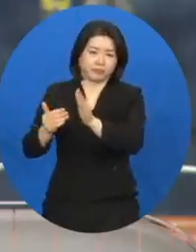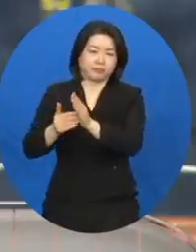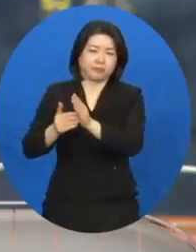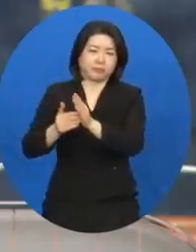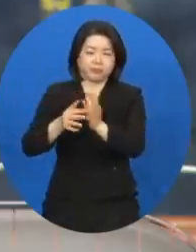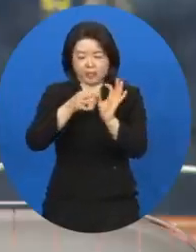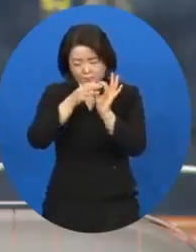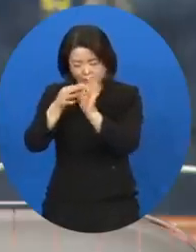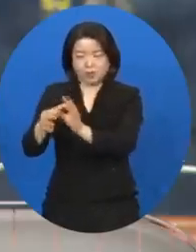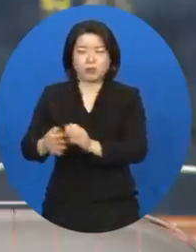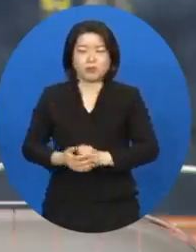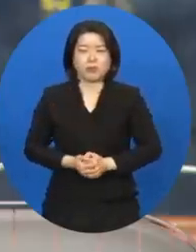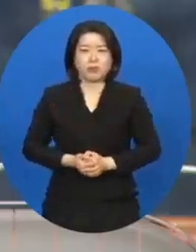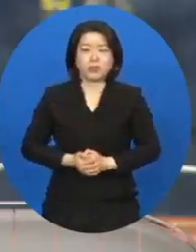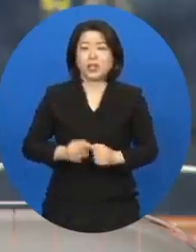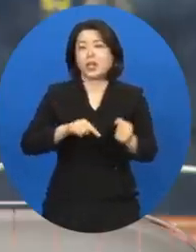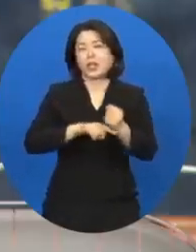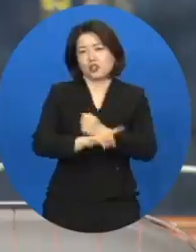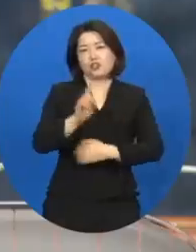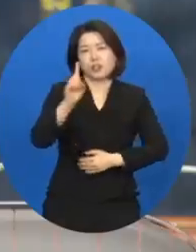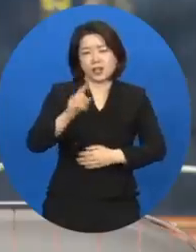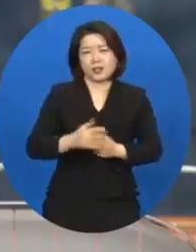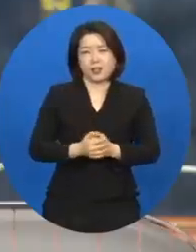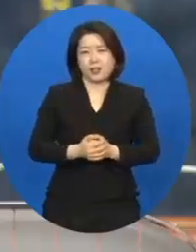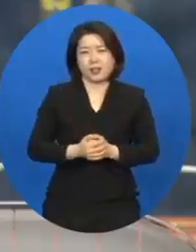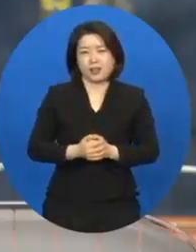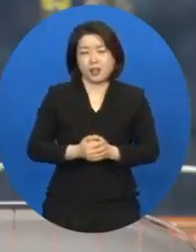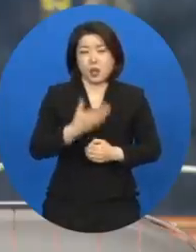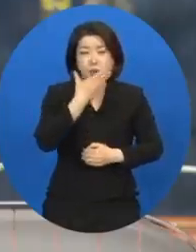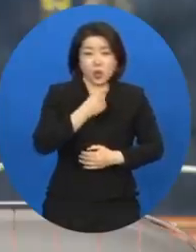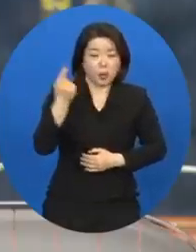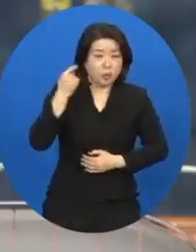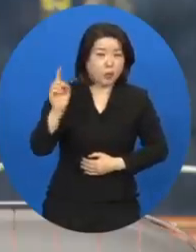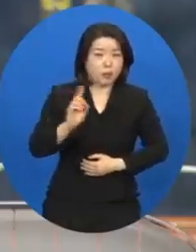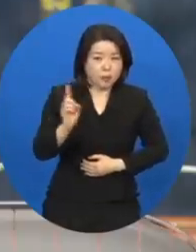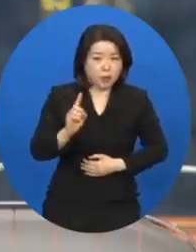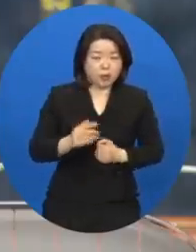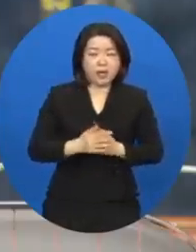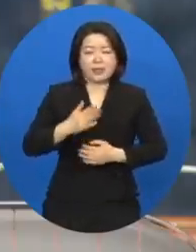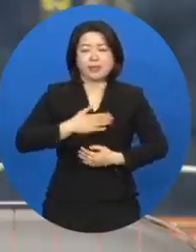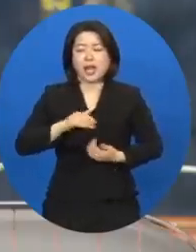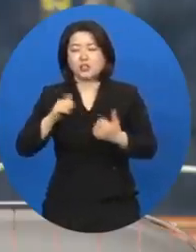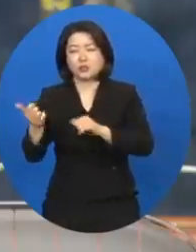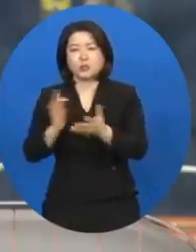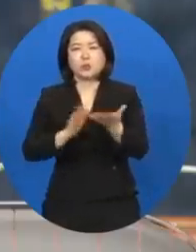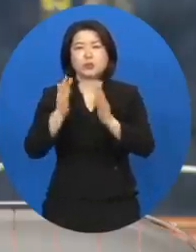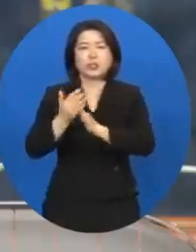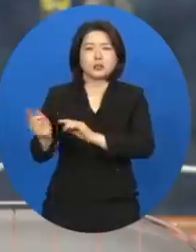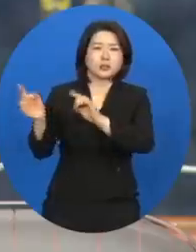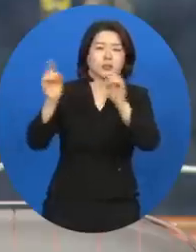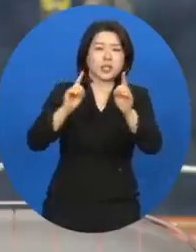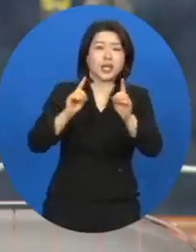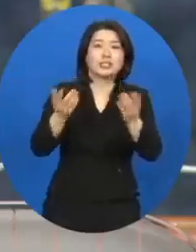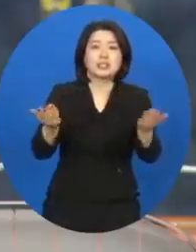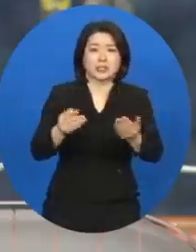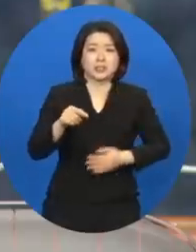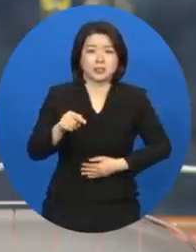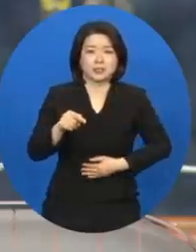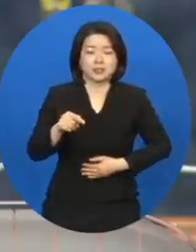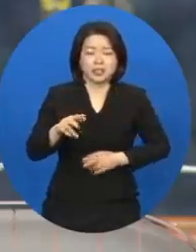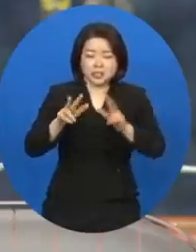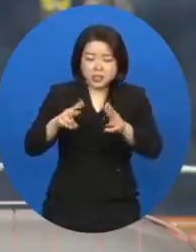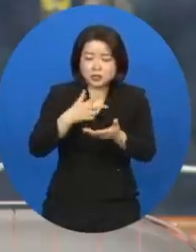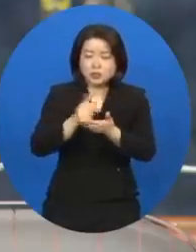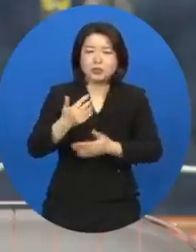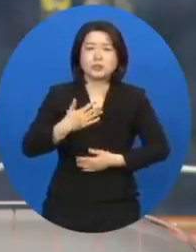하나였어요. 복음은 나는 죽고 예수로 사는 거고 예수님은 지금 우리와 함께 계시니 주님